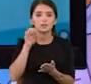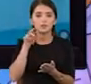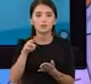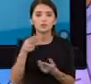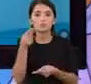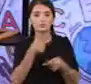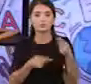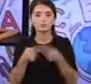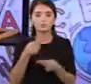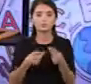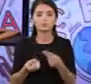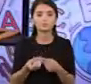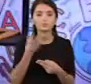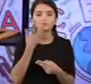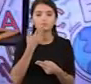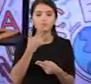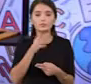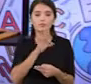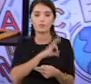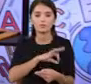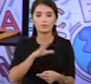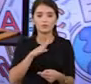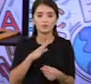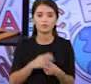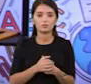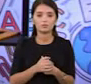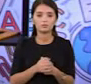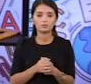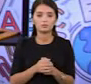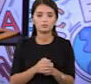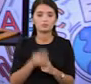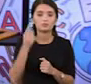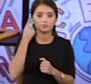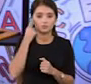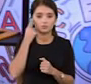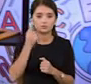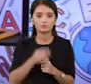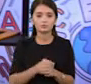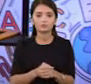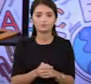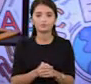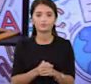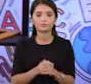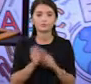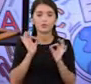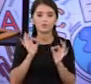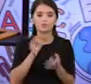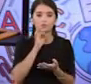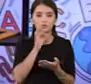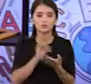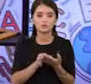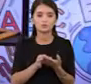bu kubni bo'yashda necha xil rangdan foydalanadi? o'ylang. To'g'ri